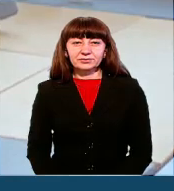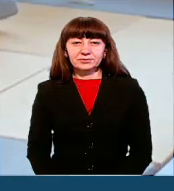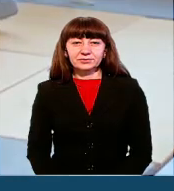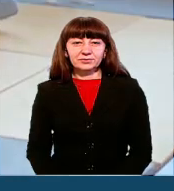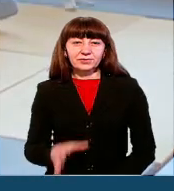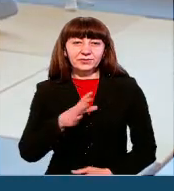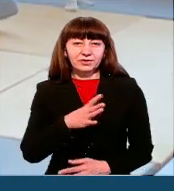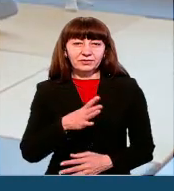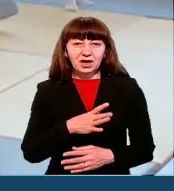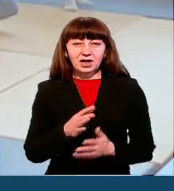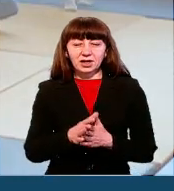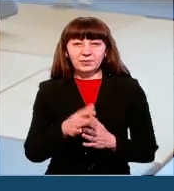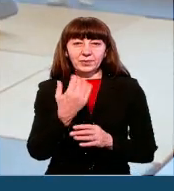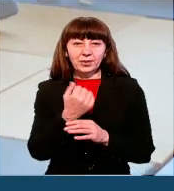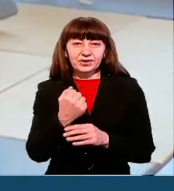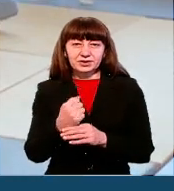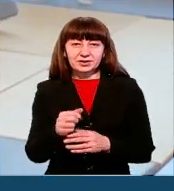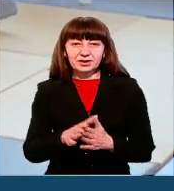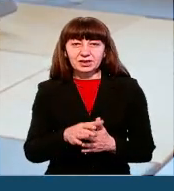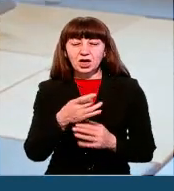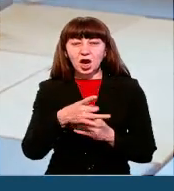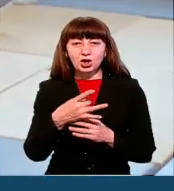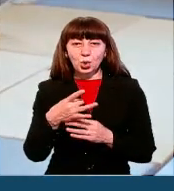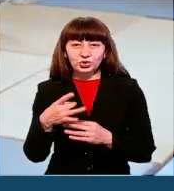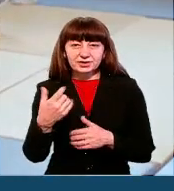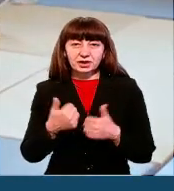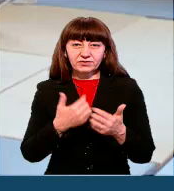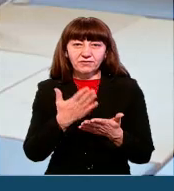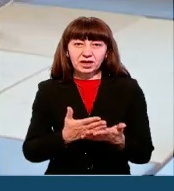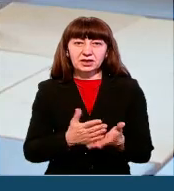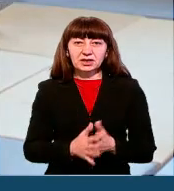Аблай тоже у нас победитель и призер неоднократно районных, областных соревнований.